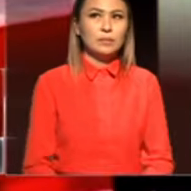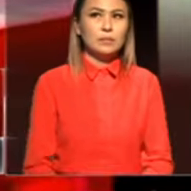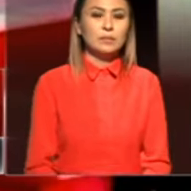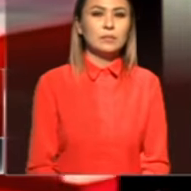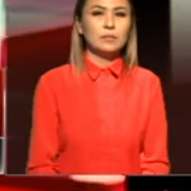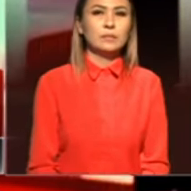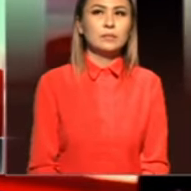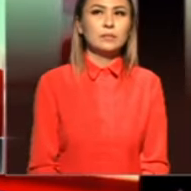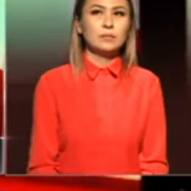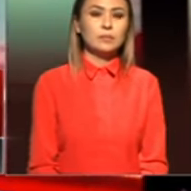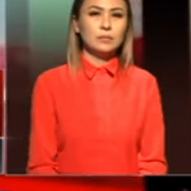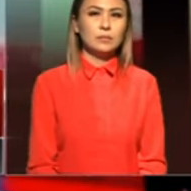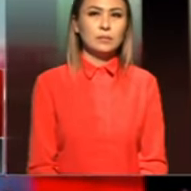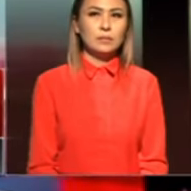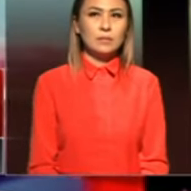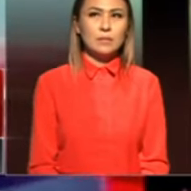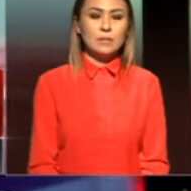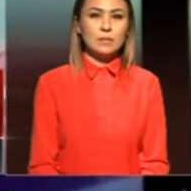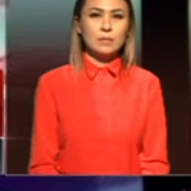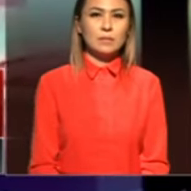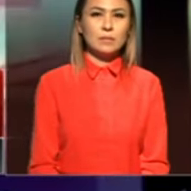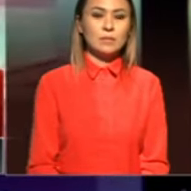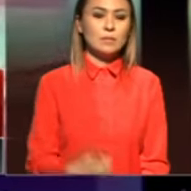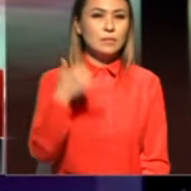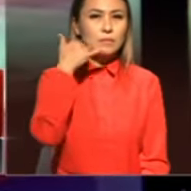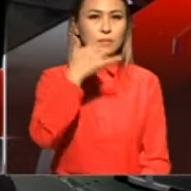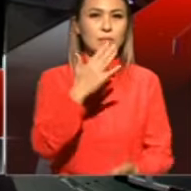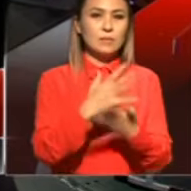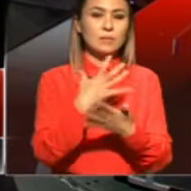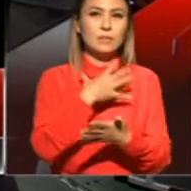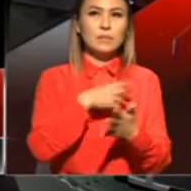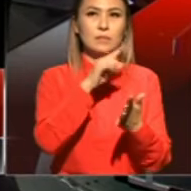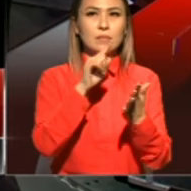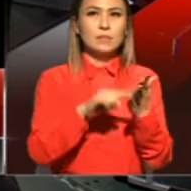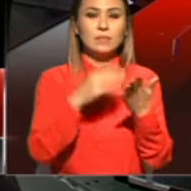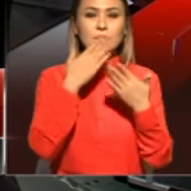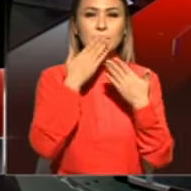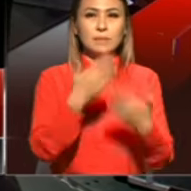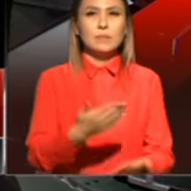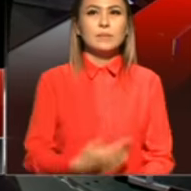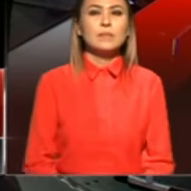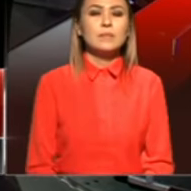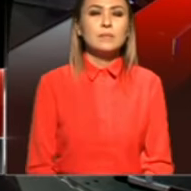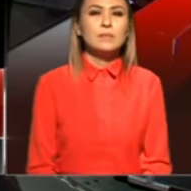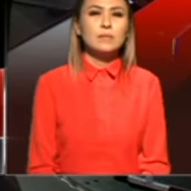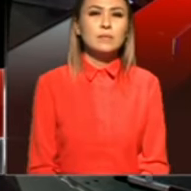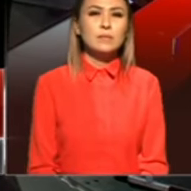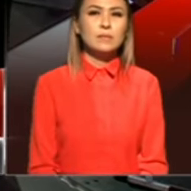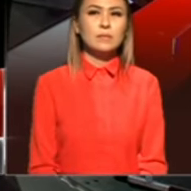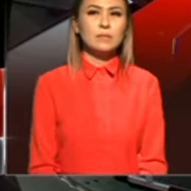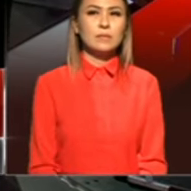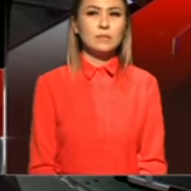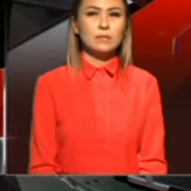Тағы бір ой айтайын, ең маңызды хабарласқан көрерменіміз бар екен, өте маңызды сұрақ қоймақ. Тыңдасақ, кеш жарық.